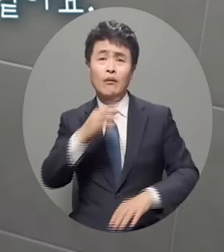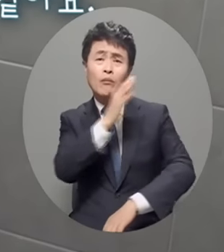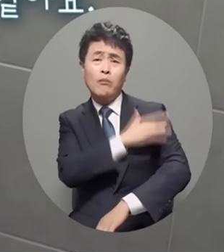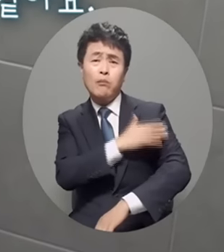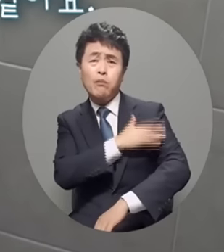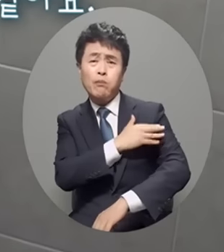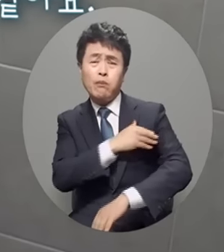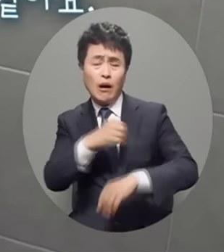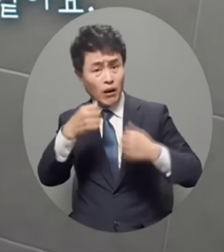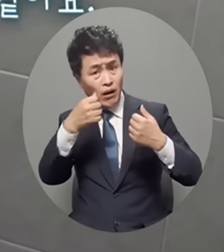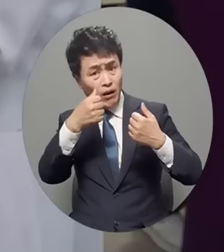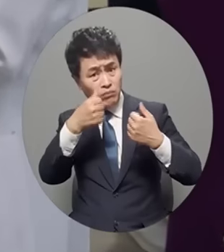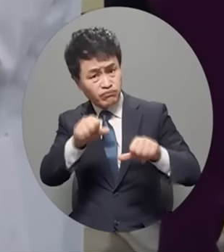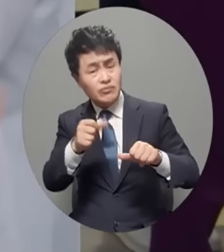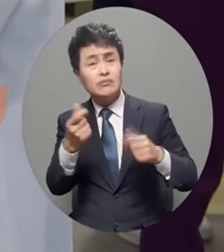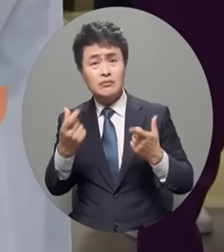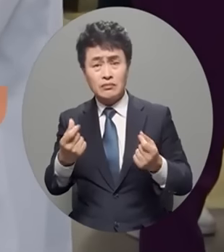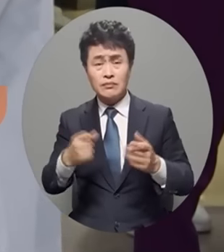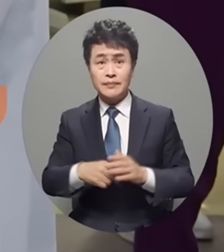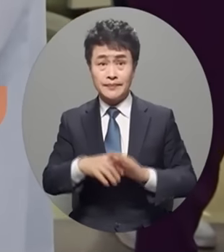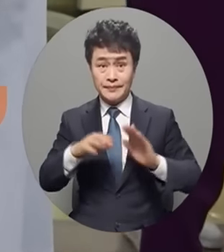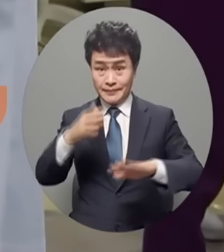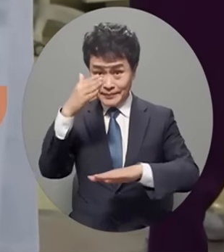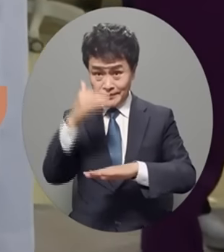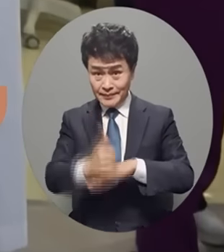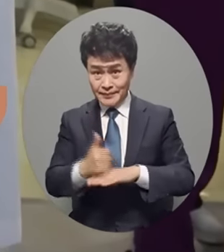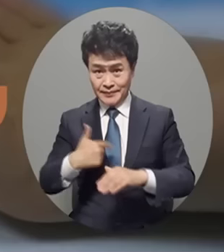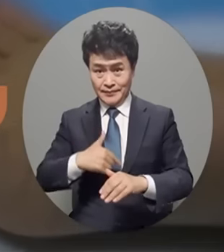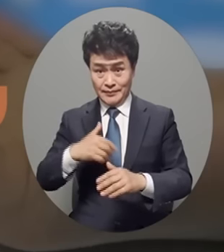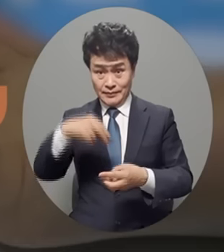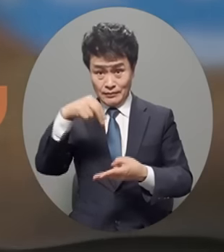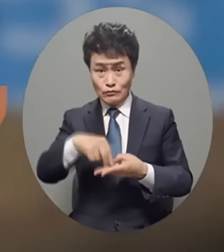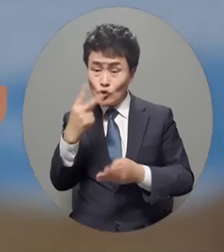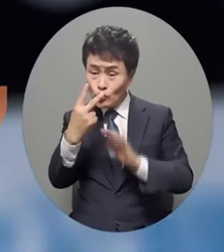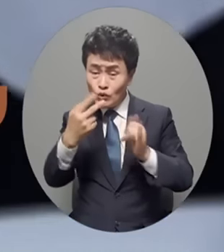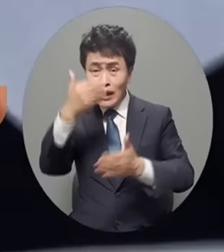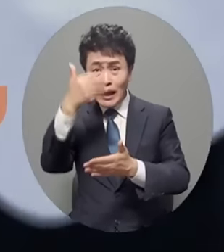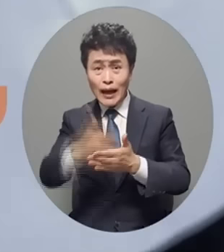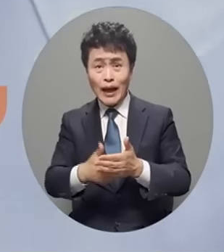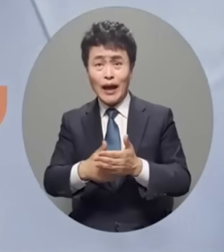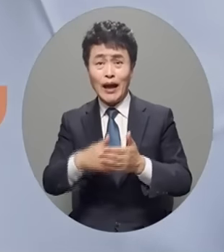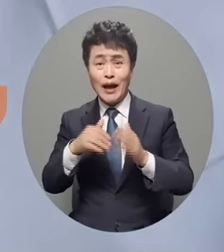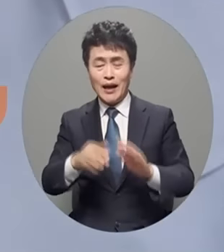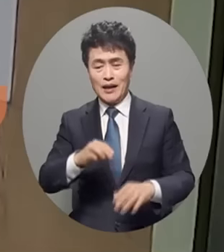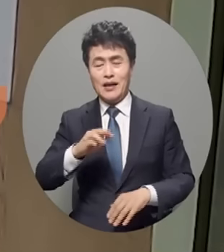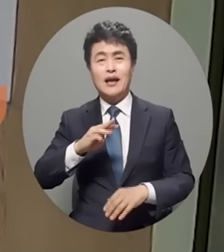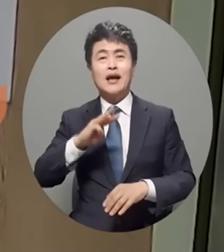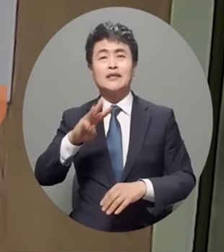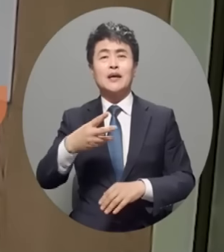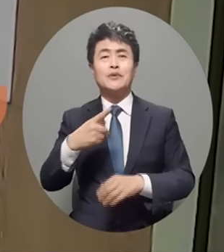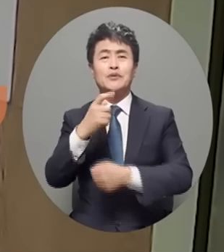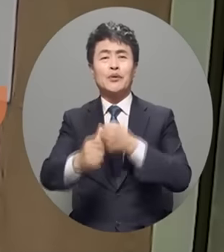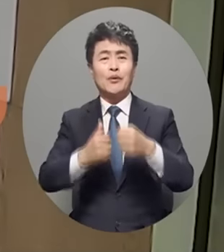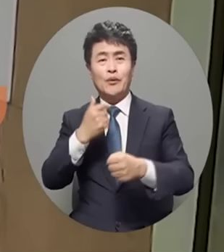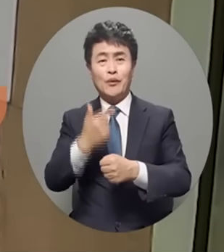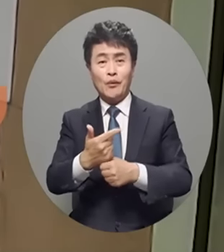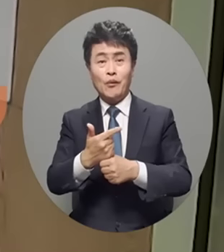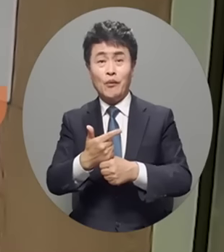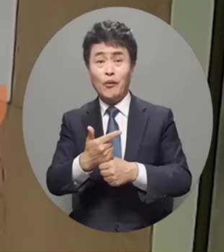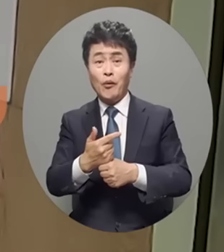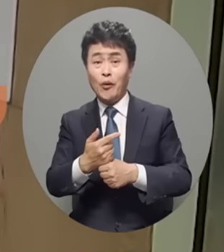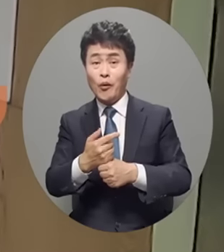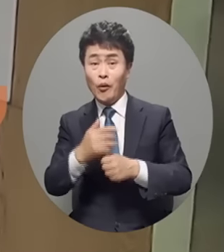배 부러진 것 같아요. 마지막에 저희 센터가 2명 남았을 때도 제대로 365일 24시간을 돌리지 않느냐